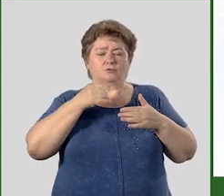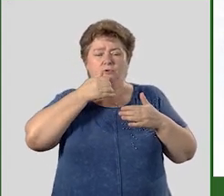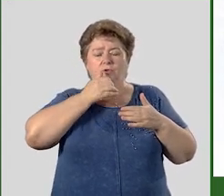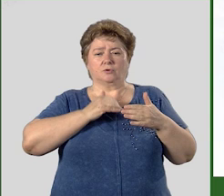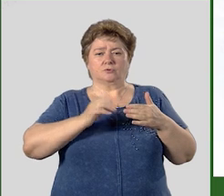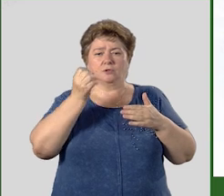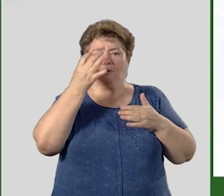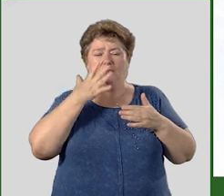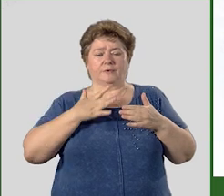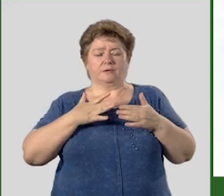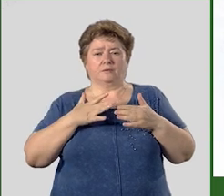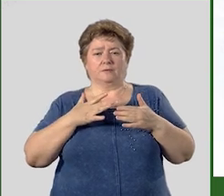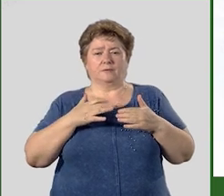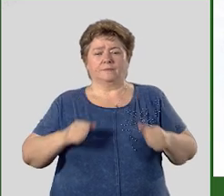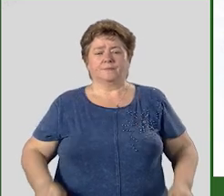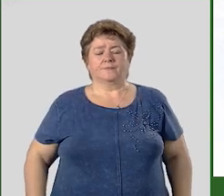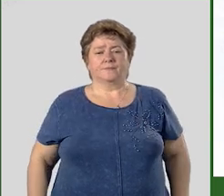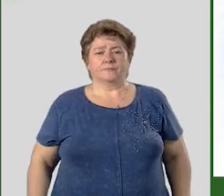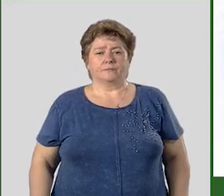Южной Африке.